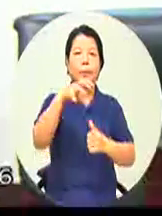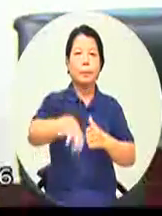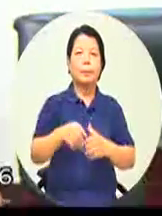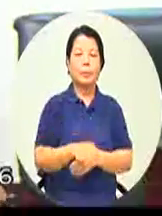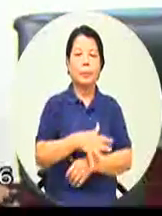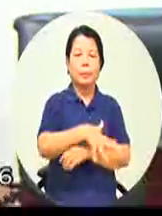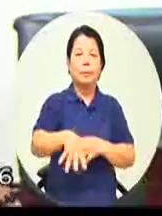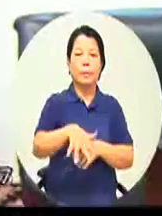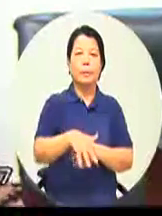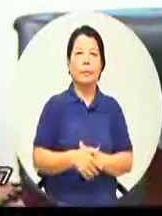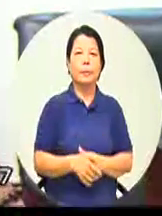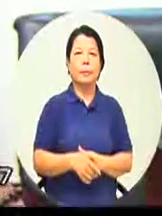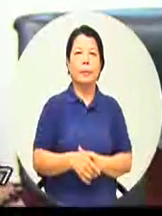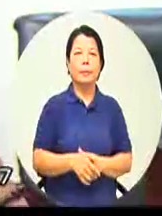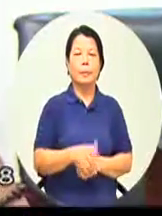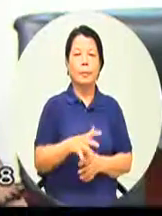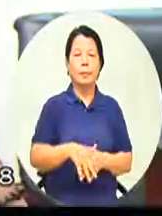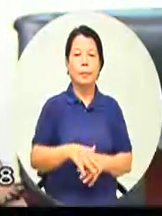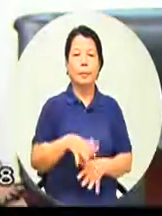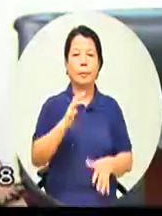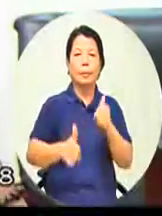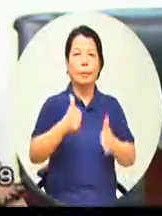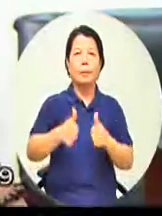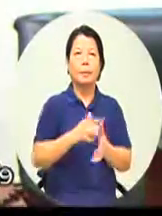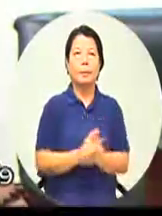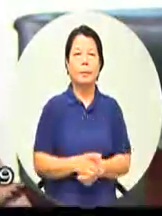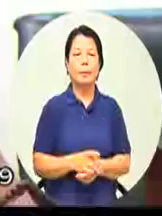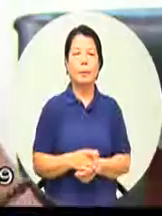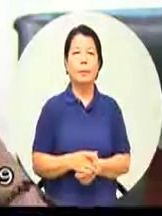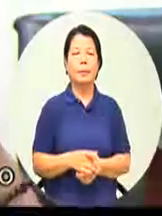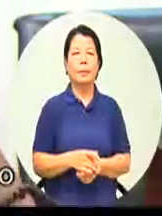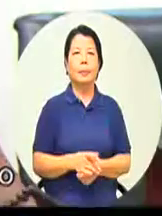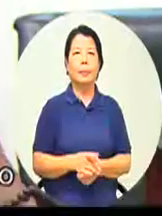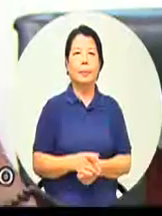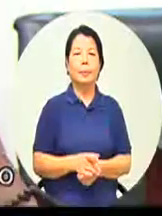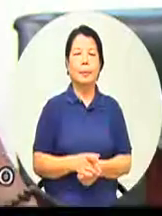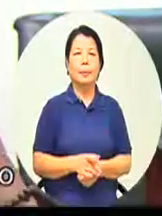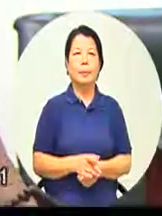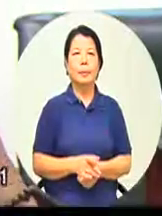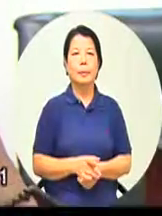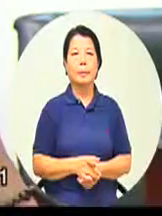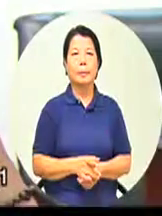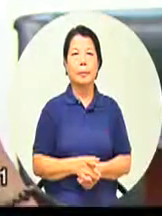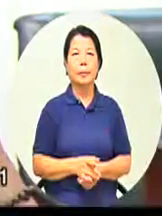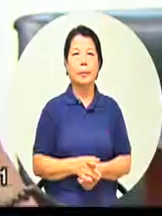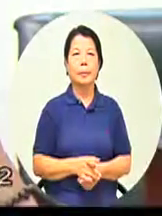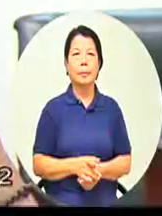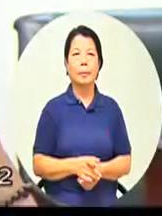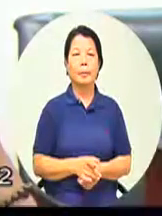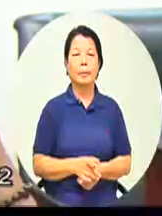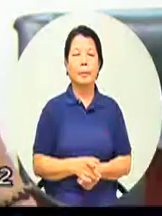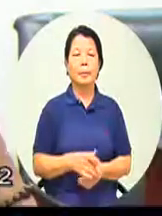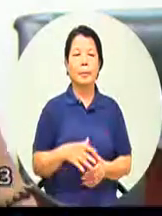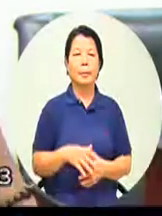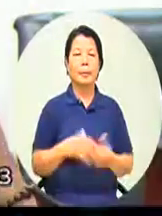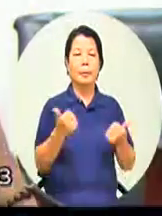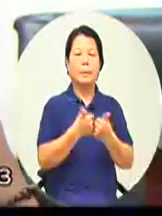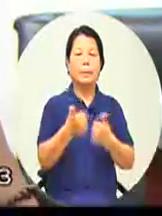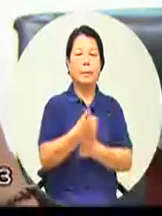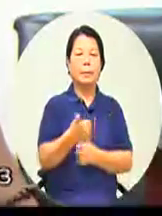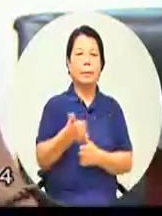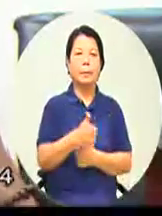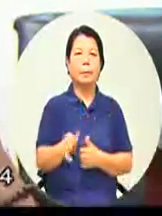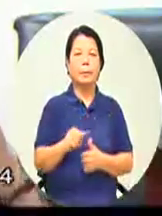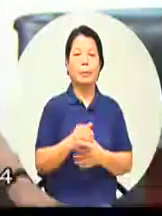的各级市南局长、副局长以及各级市首长，咱议员同仁来